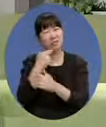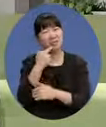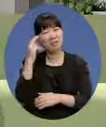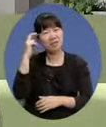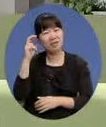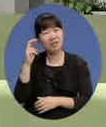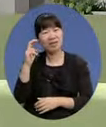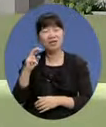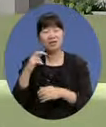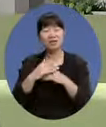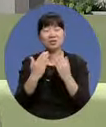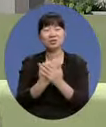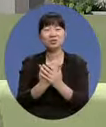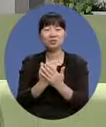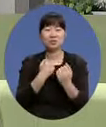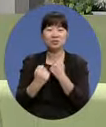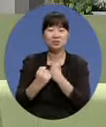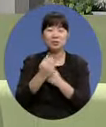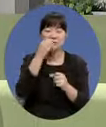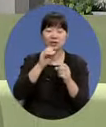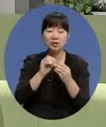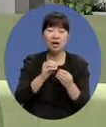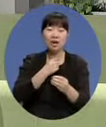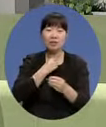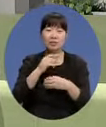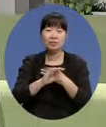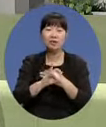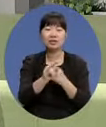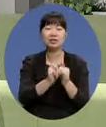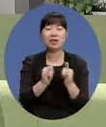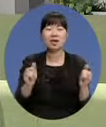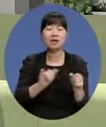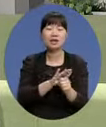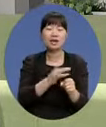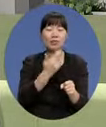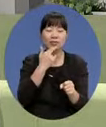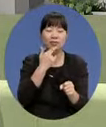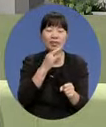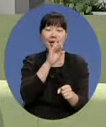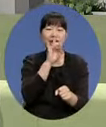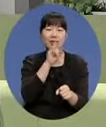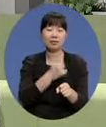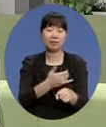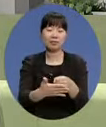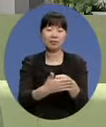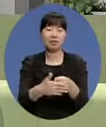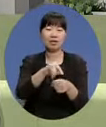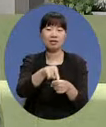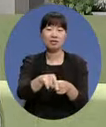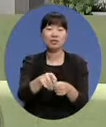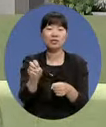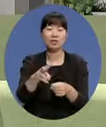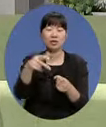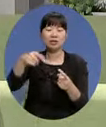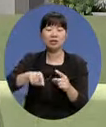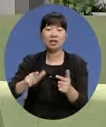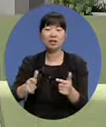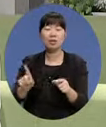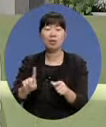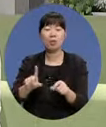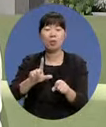것까지 감수하면서 키스하고 싶은 마음이 생길 정도면 정말 그 사람을 사랑하지 않으면 안 되는 거다. 그래서 그거는 또 일주일이다 아니라